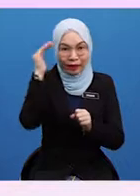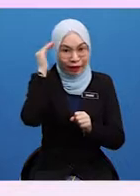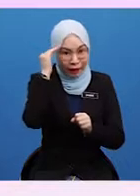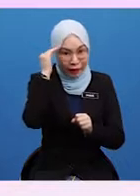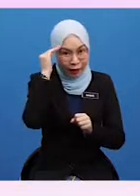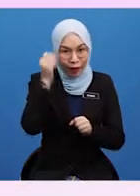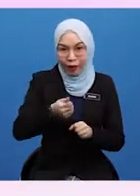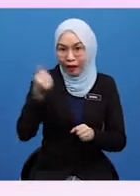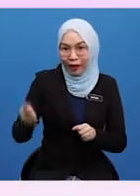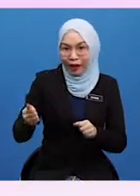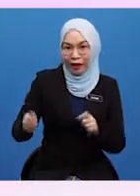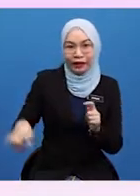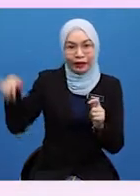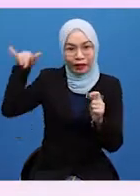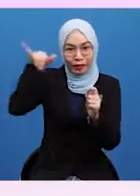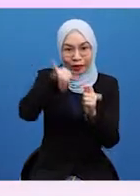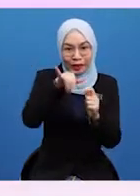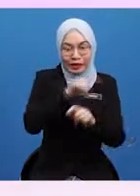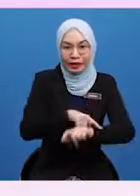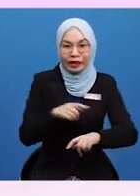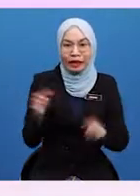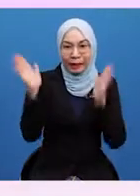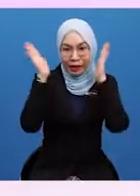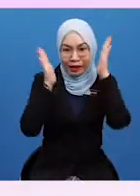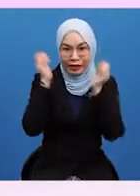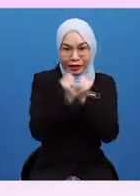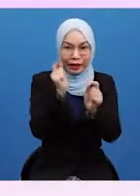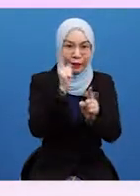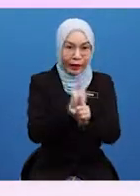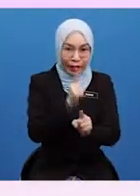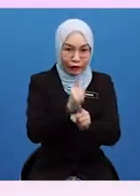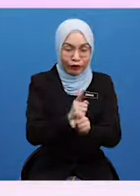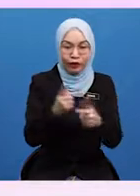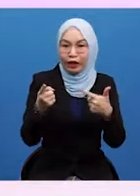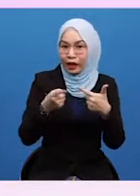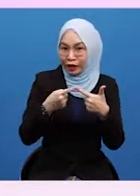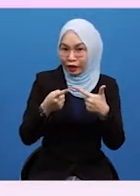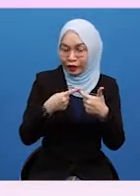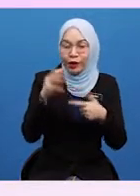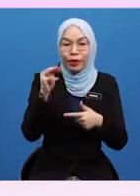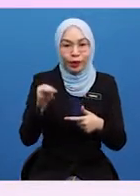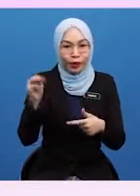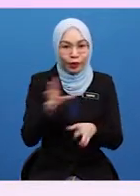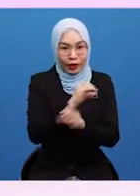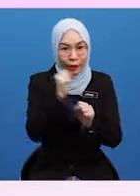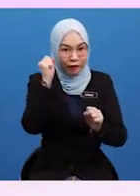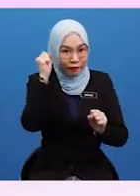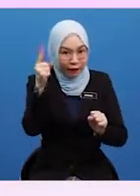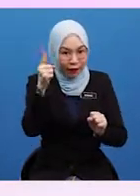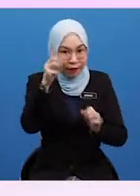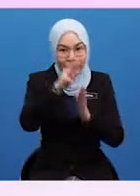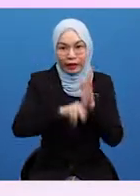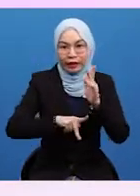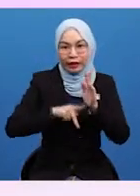alat telekomunikasi di Malaysia dengan betul yang kedua murid dapat memahami kemajuan alat